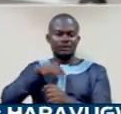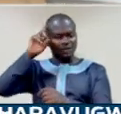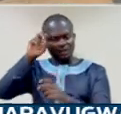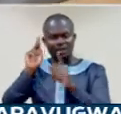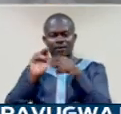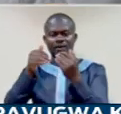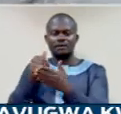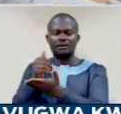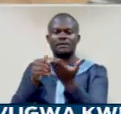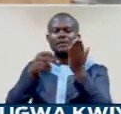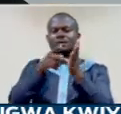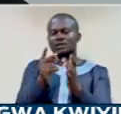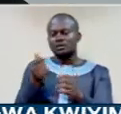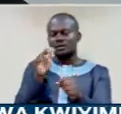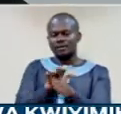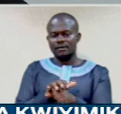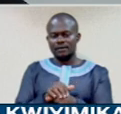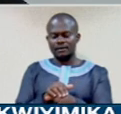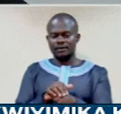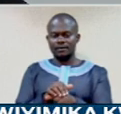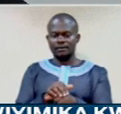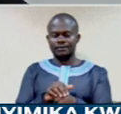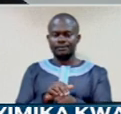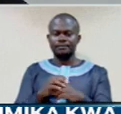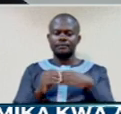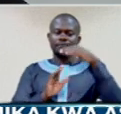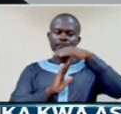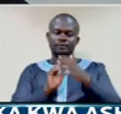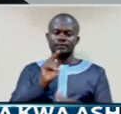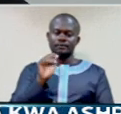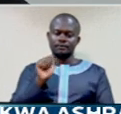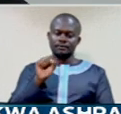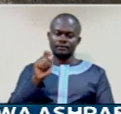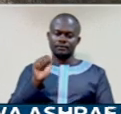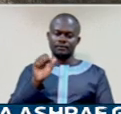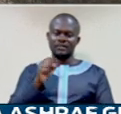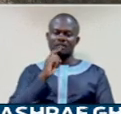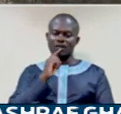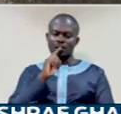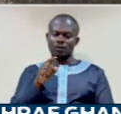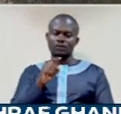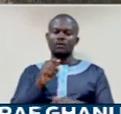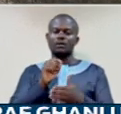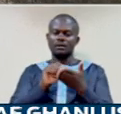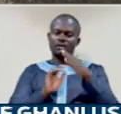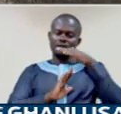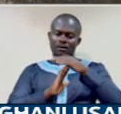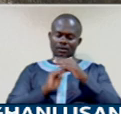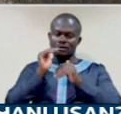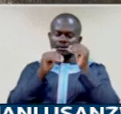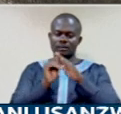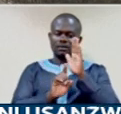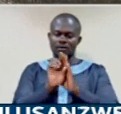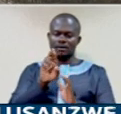baho ngaho bari kwishyura amafaranga menshi cyane. Umuvunyi mukuru Anastase Murekezi avuga ko mu mabwiriza y'umwanditsi mukuru w'urwego